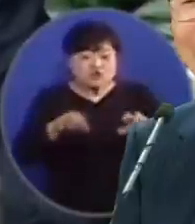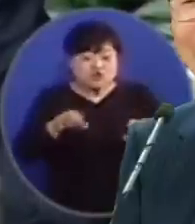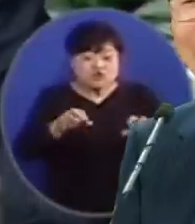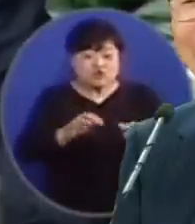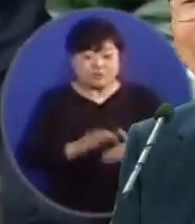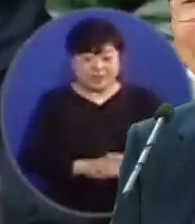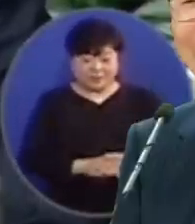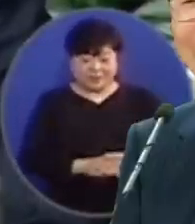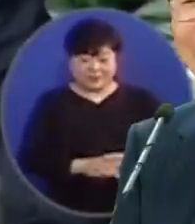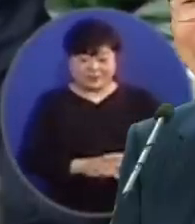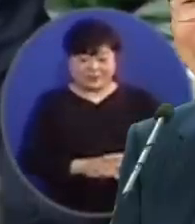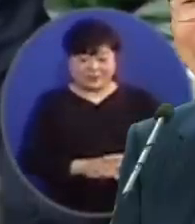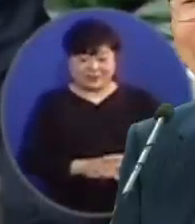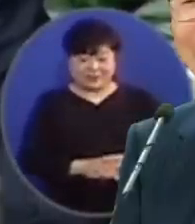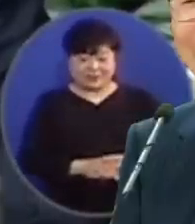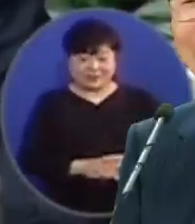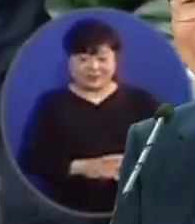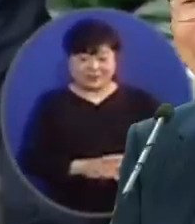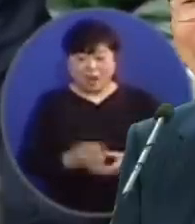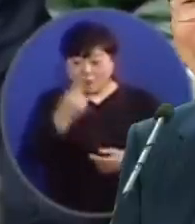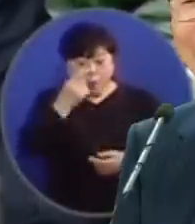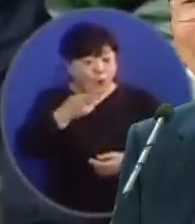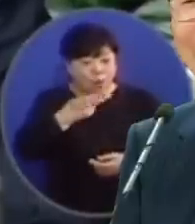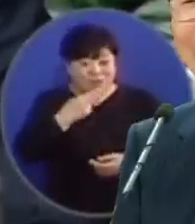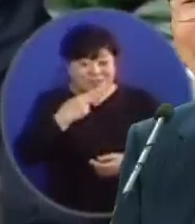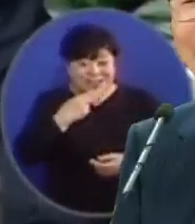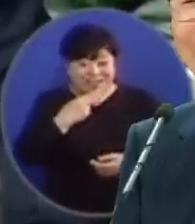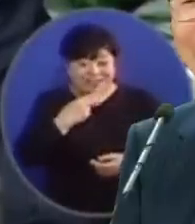세상에 학교에서 배우지도 않았는데